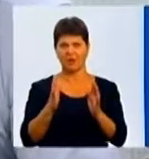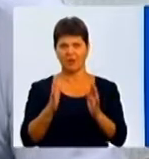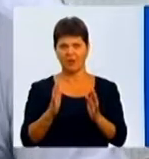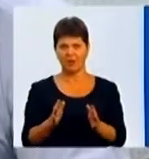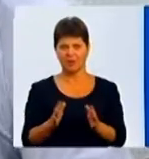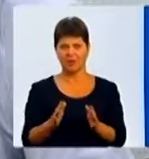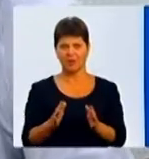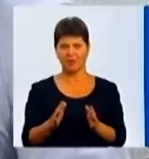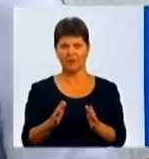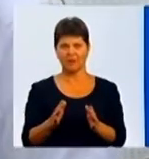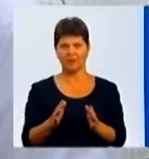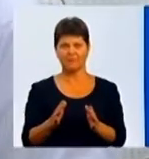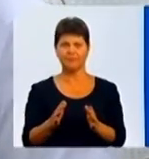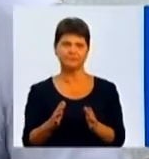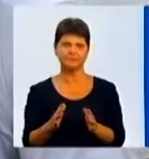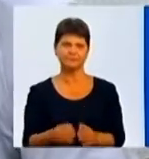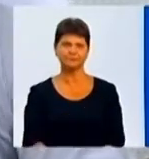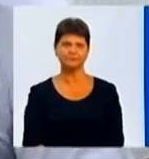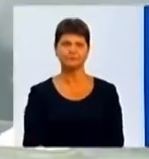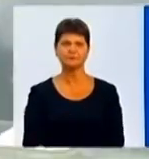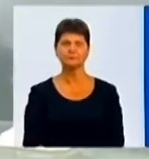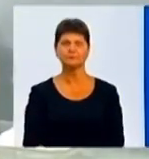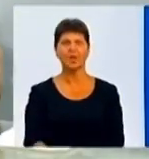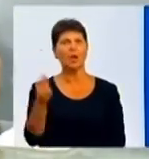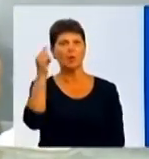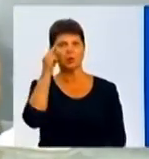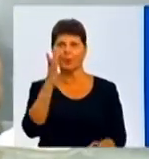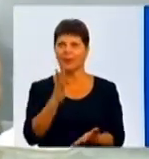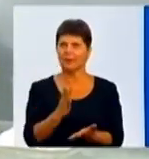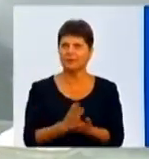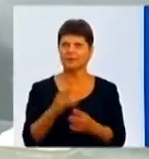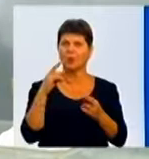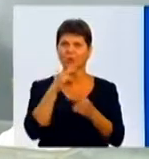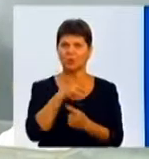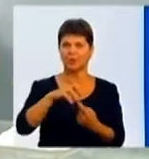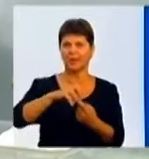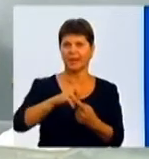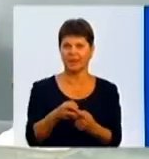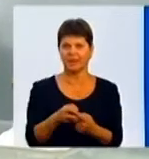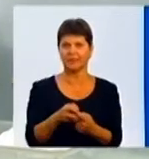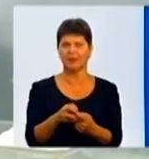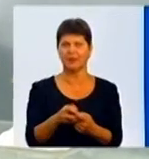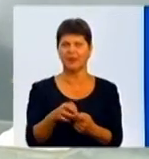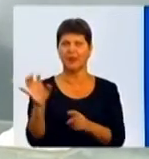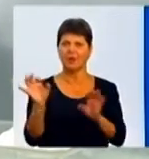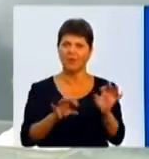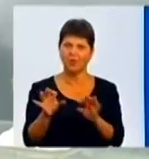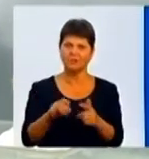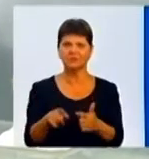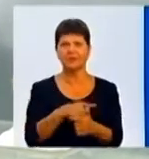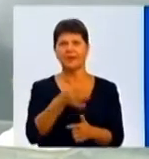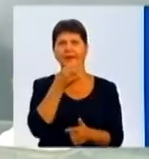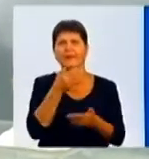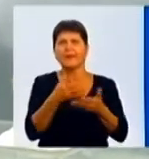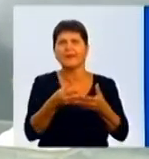алергія на них. Побутує думка, що там отруєні гриби можуть бути там чи восени, чи ранньої весни,